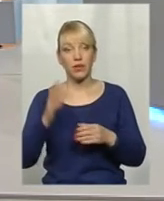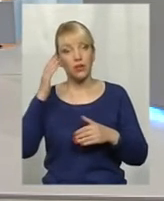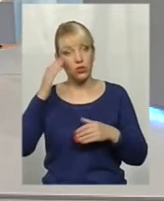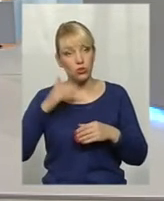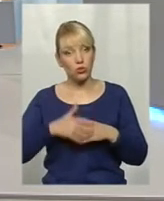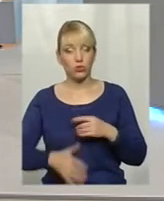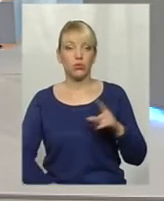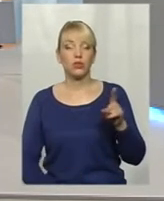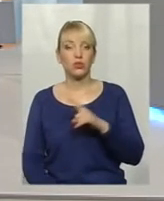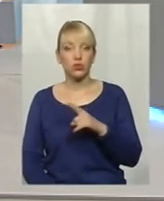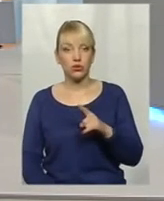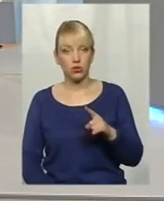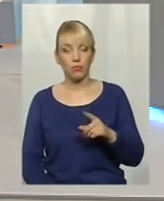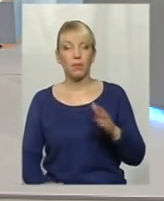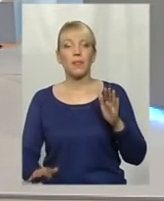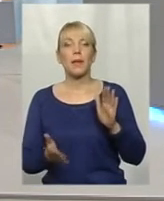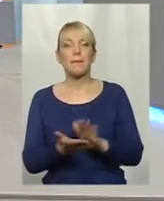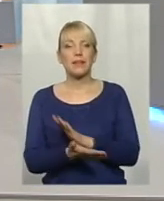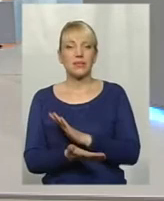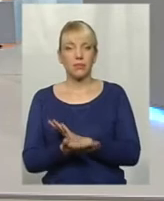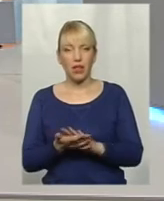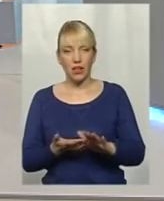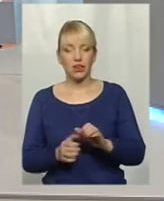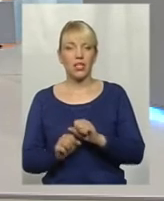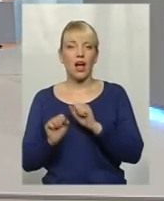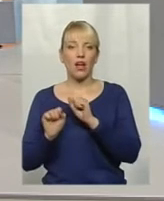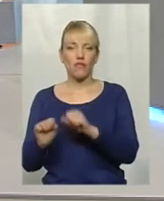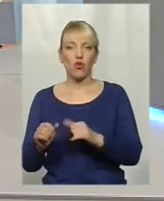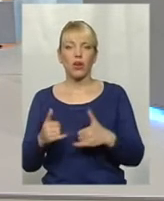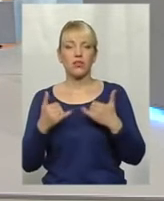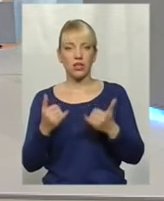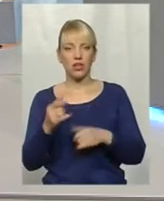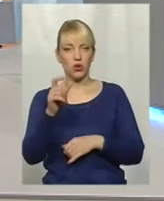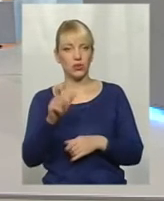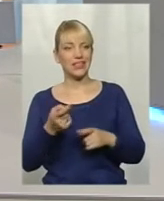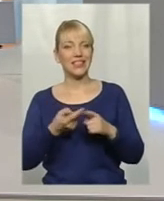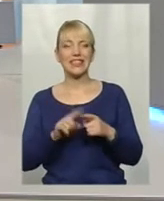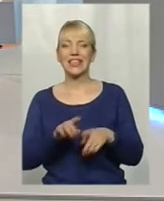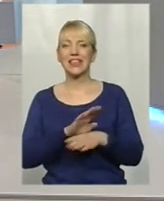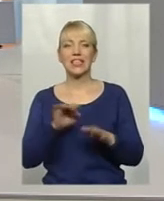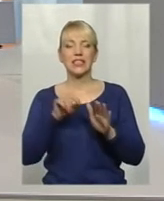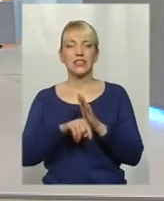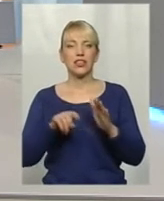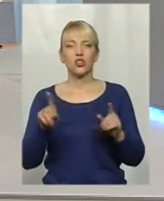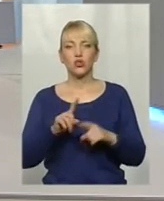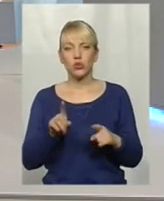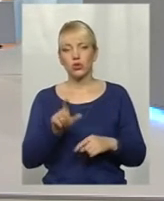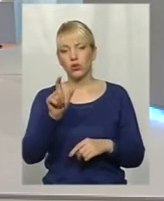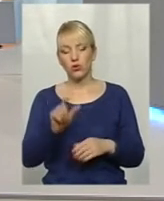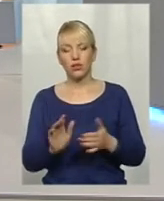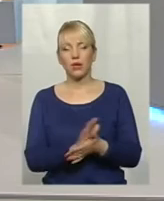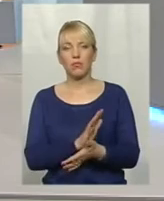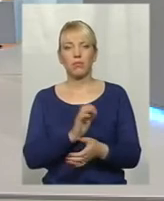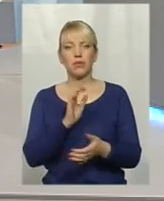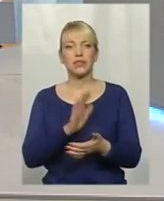що безплатний адвокат для людини – це не значить, що він працює